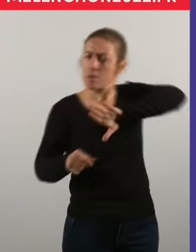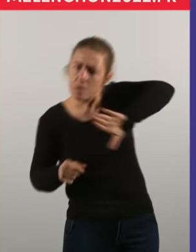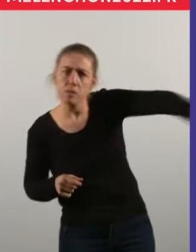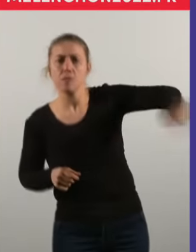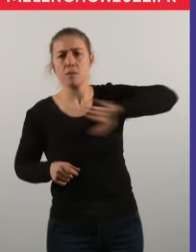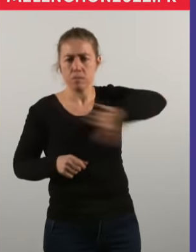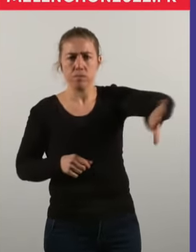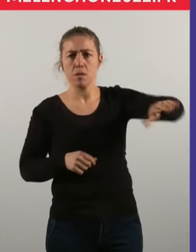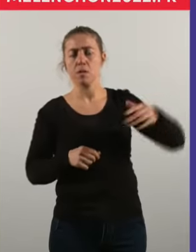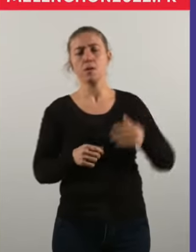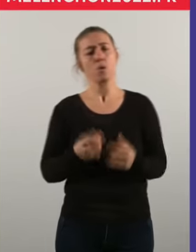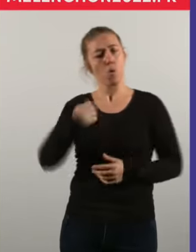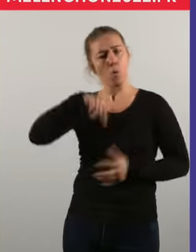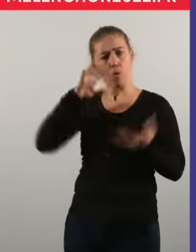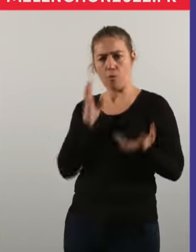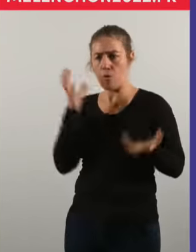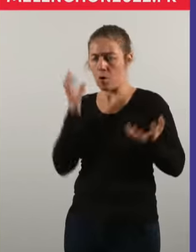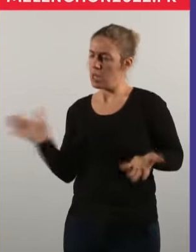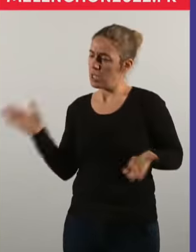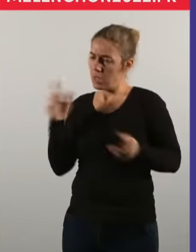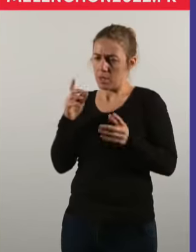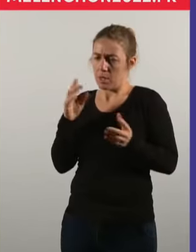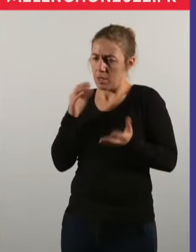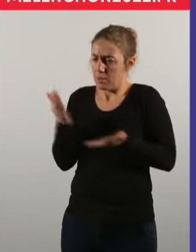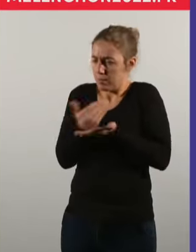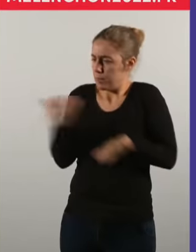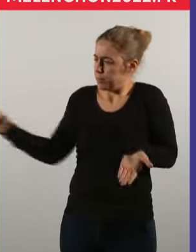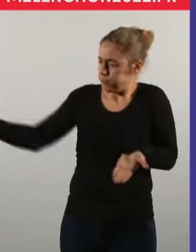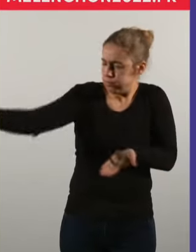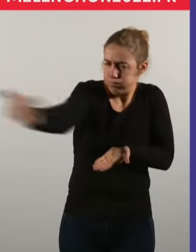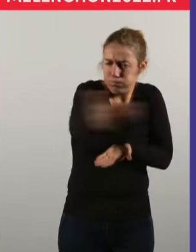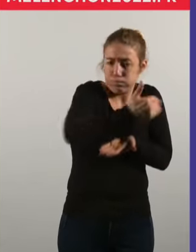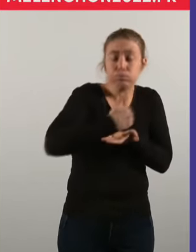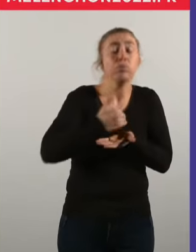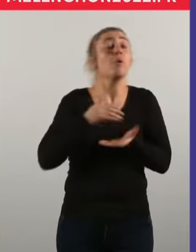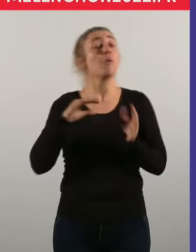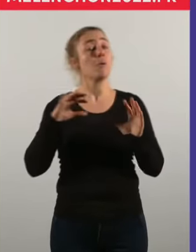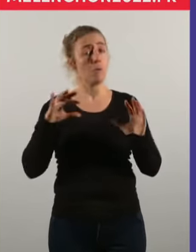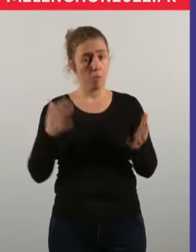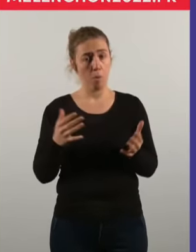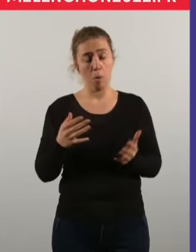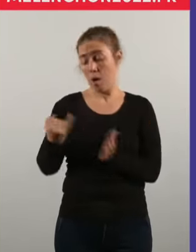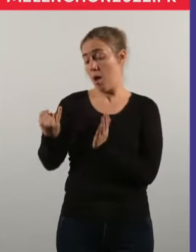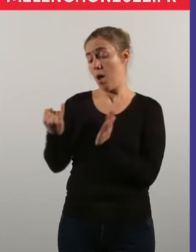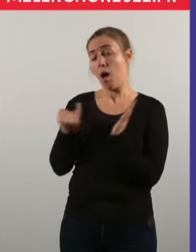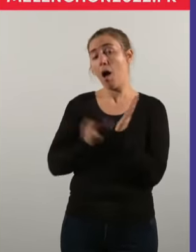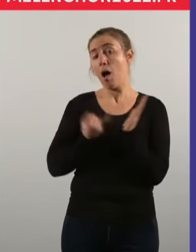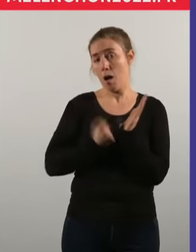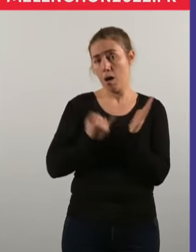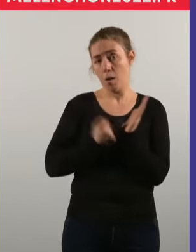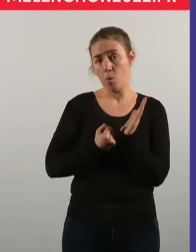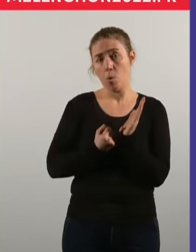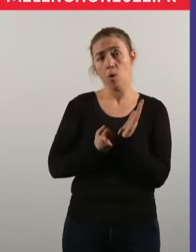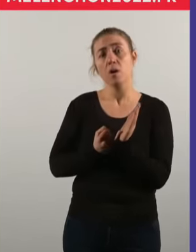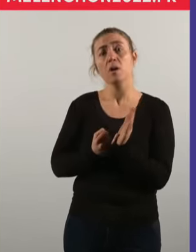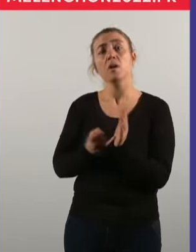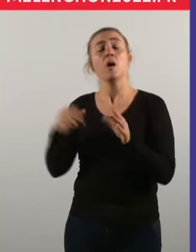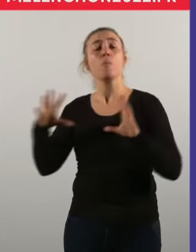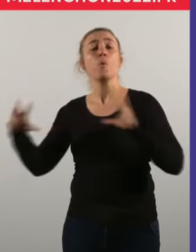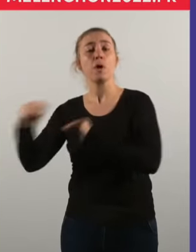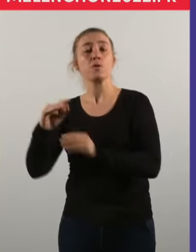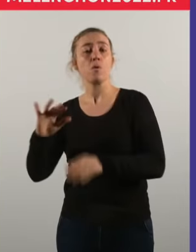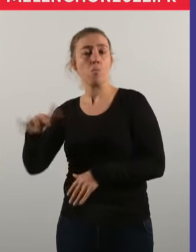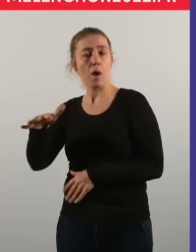Nous allons trouver la ressource. Ce sera un impôt qui, au lieu de peser sur la classe moyenne